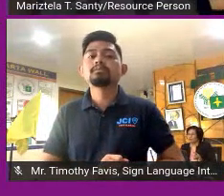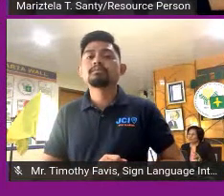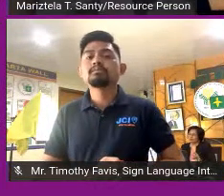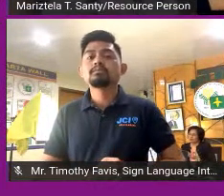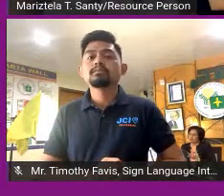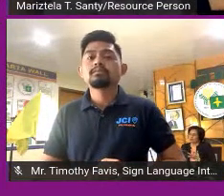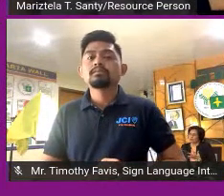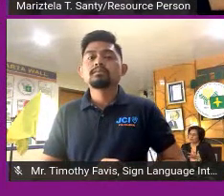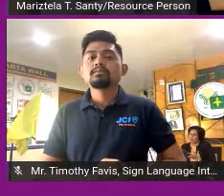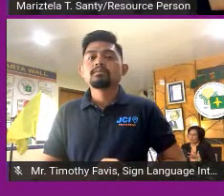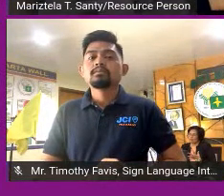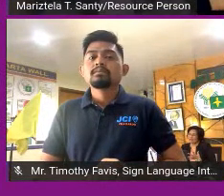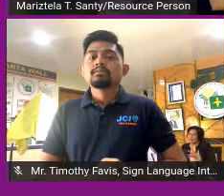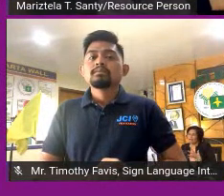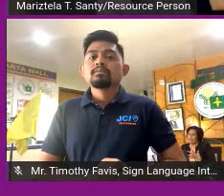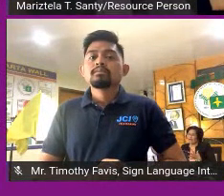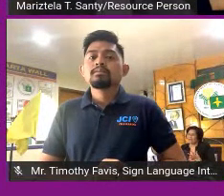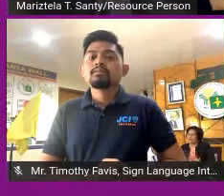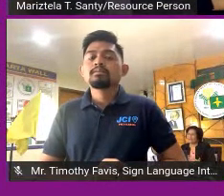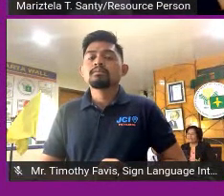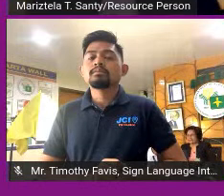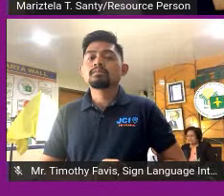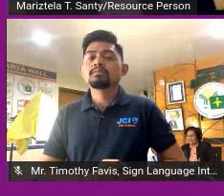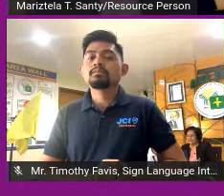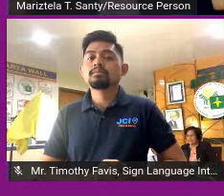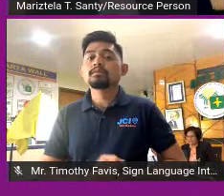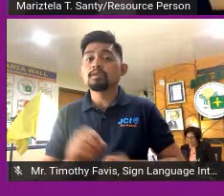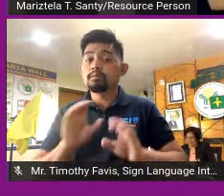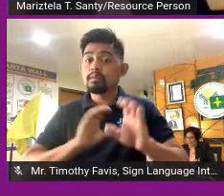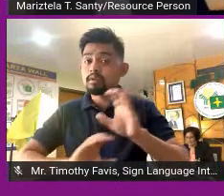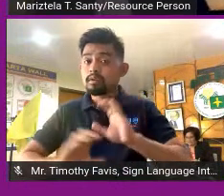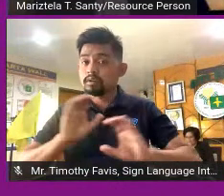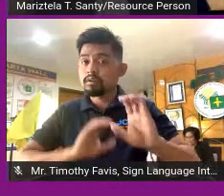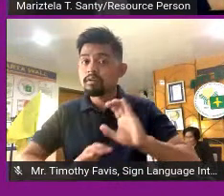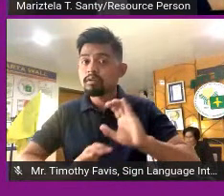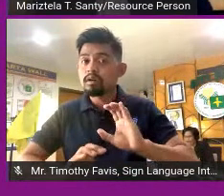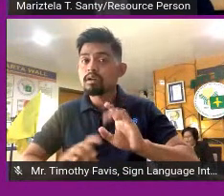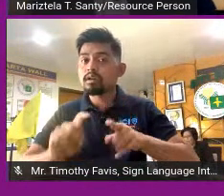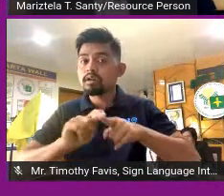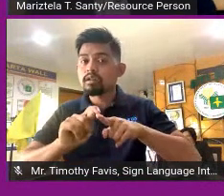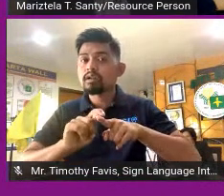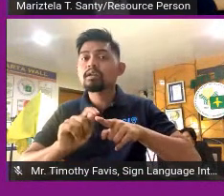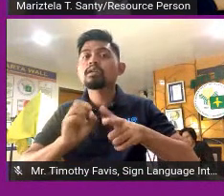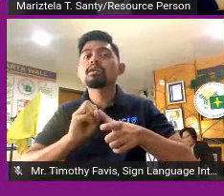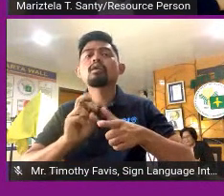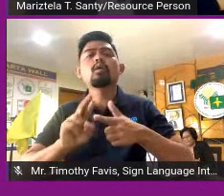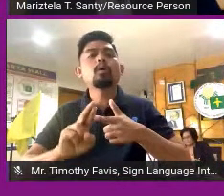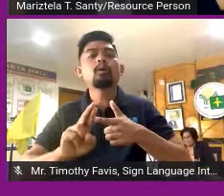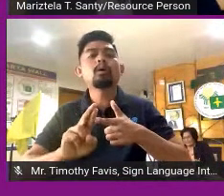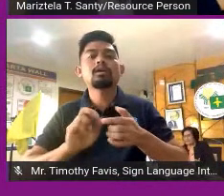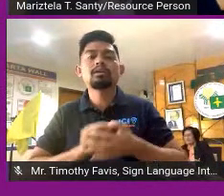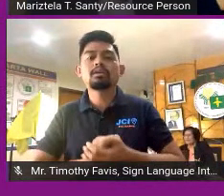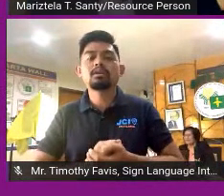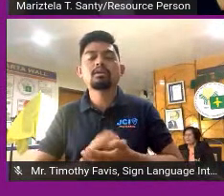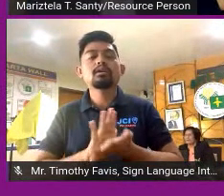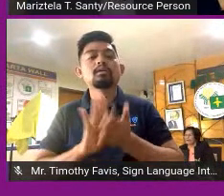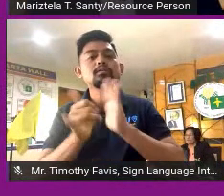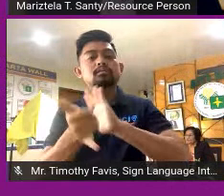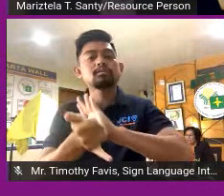you have to kumbaga may mga conducted trainings ka na. Or pwede naman sir,